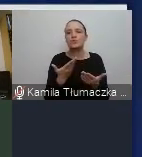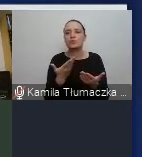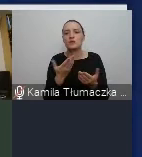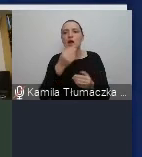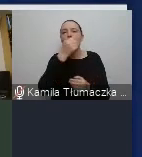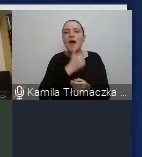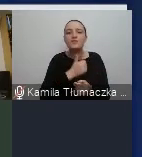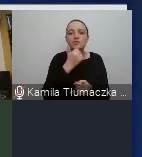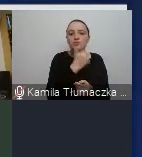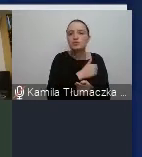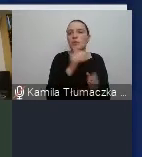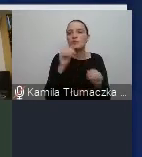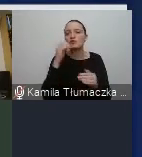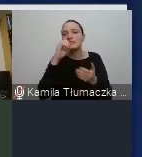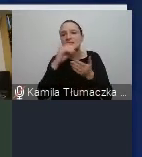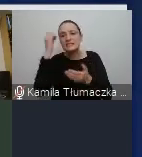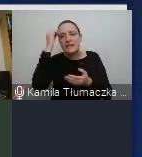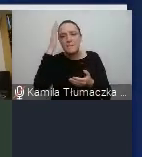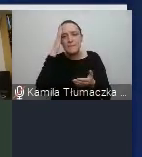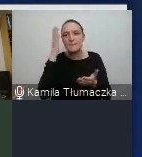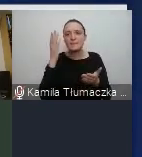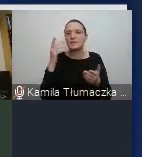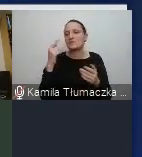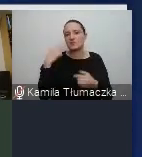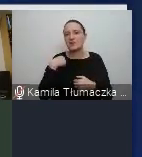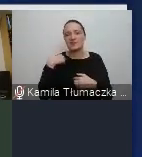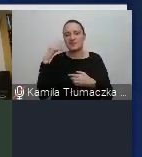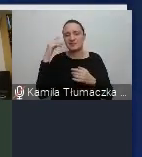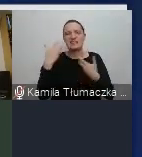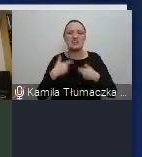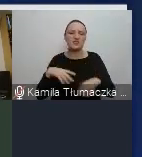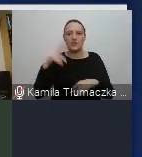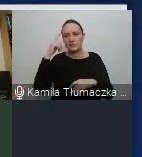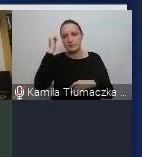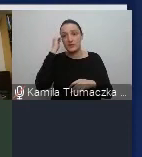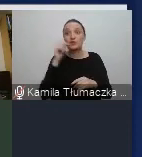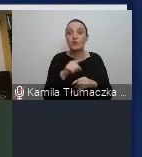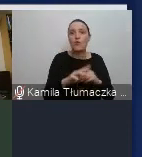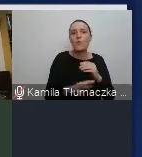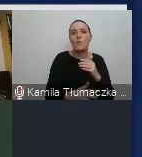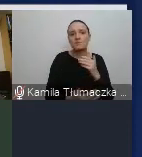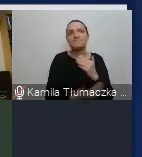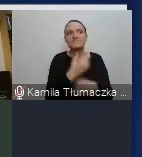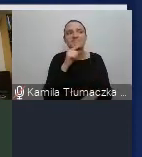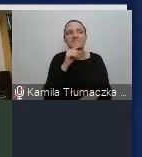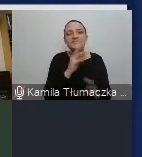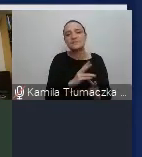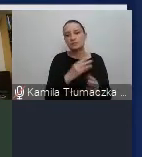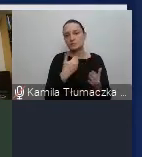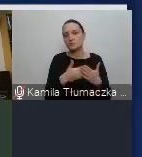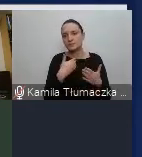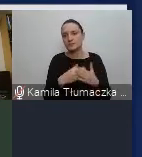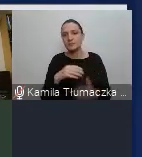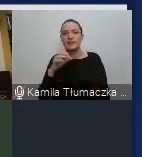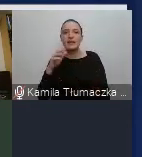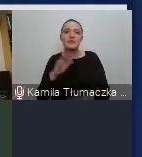hasła, które można zapamiętać, nie obciążałam głowy hasłami. Okazało się to bardzo ważne, ponieważ Skype,